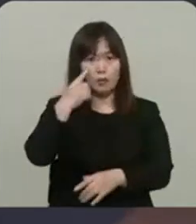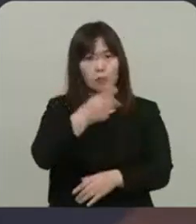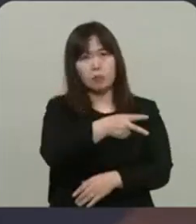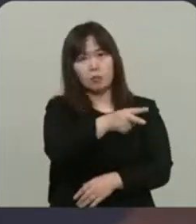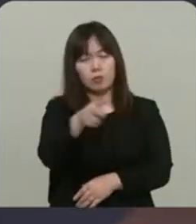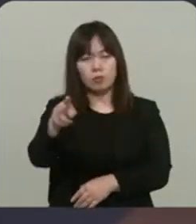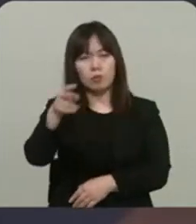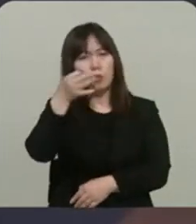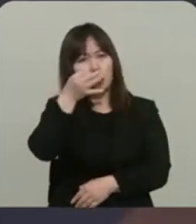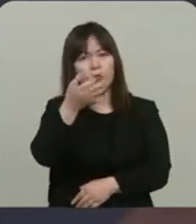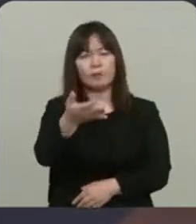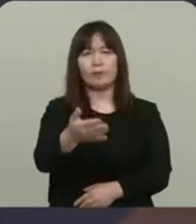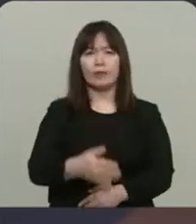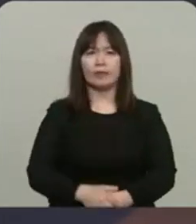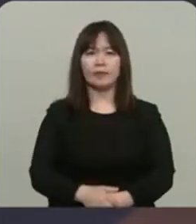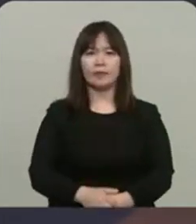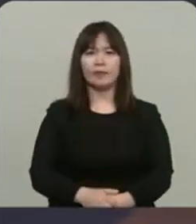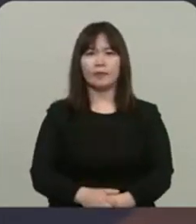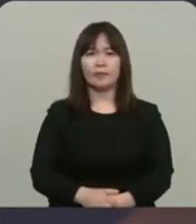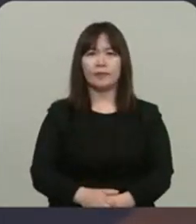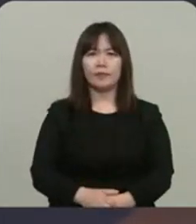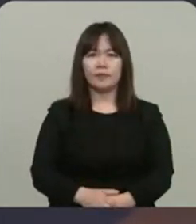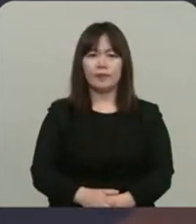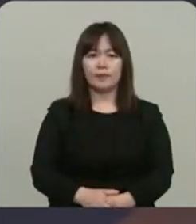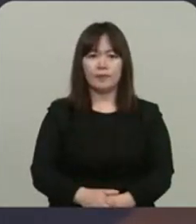한문현 기자가 영상으로 담았습니다.